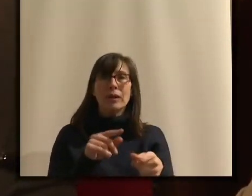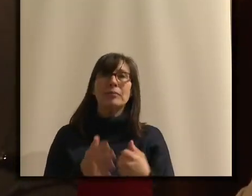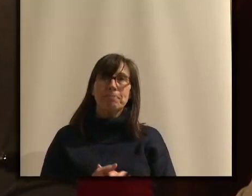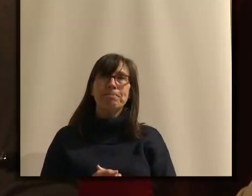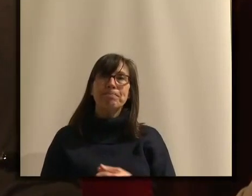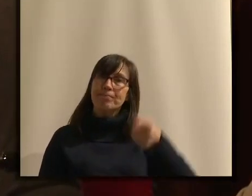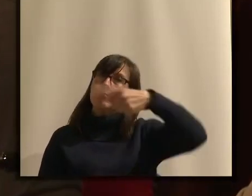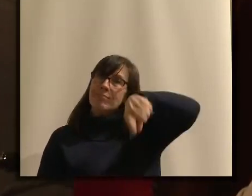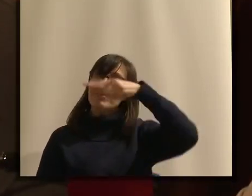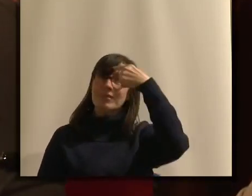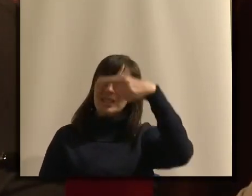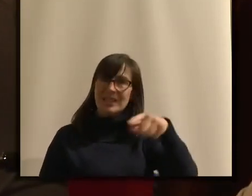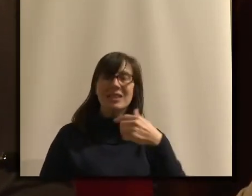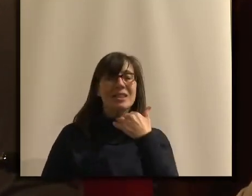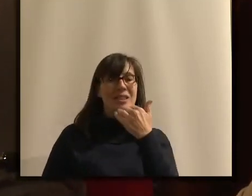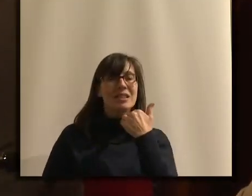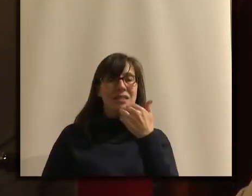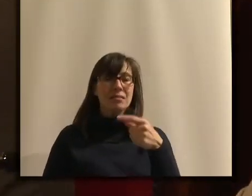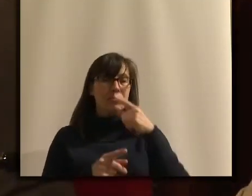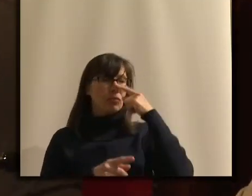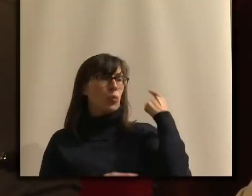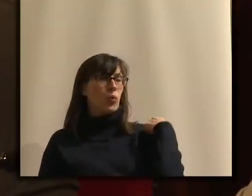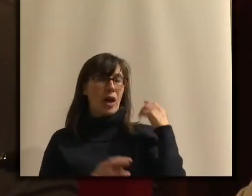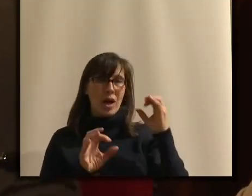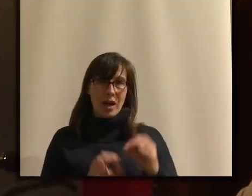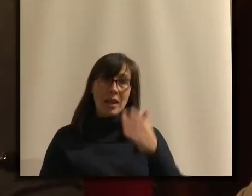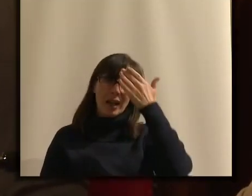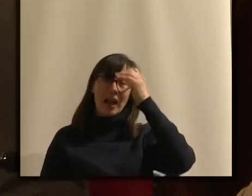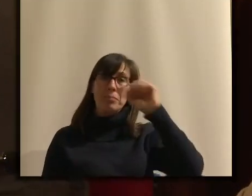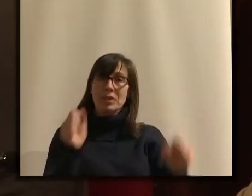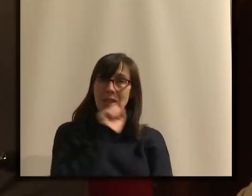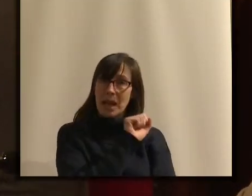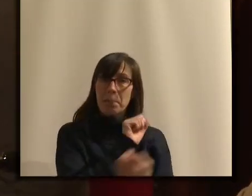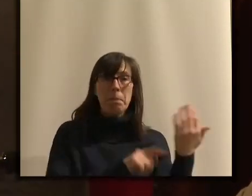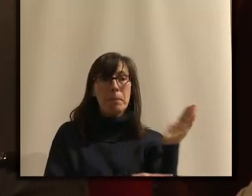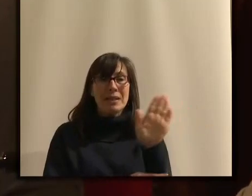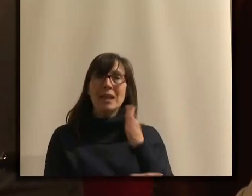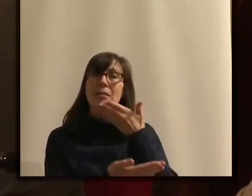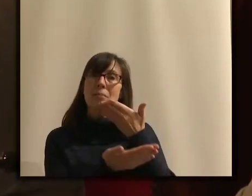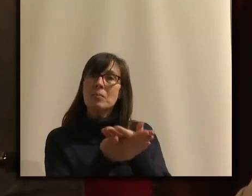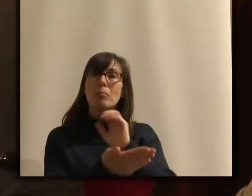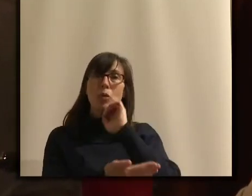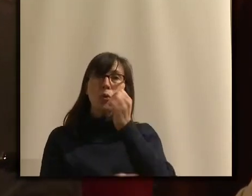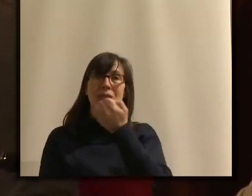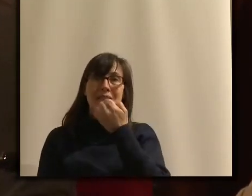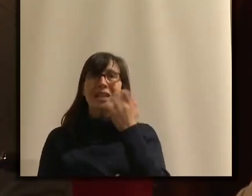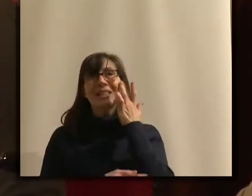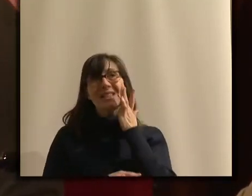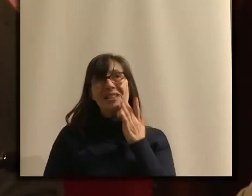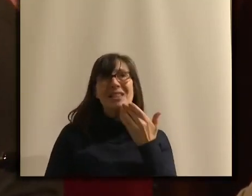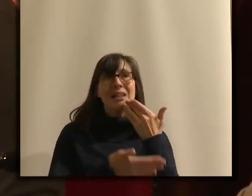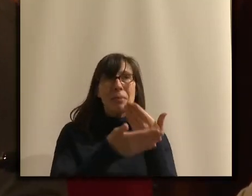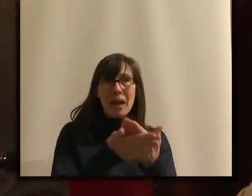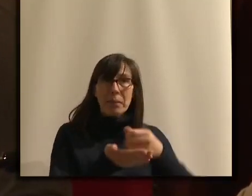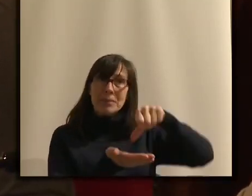com vostès són coneixedores, just fa un any el Capgirem Vic va presentar una moció on es demanava la col·locació d'uns rètols a les